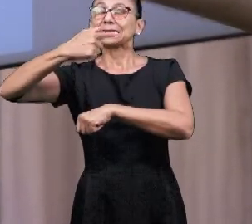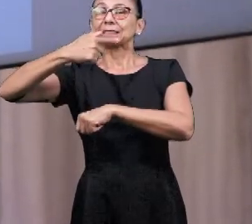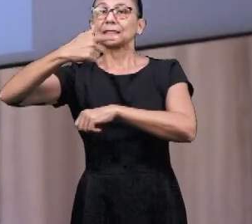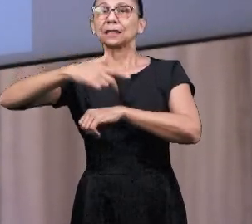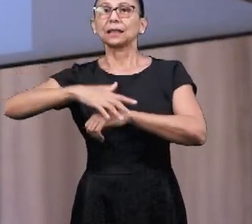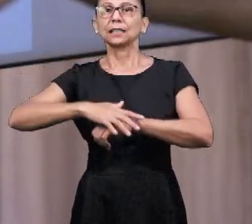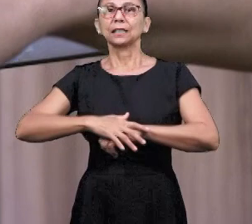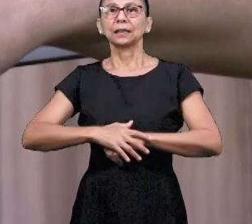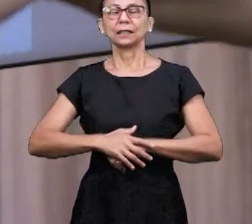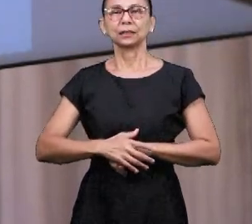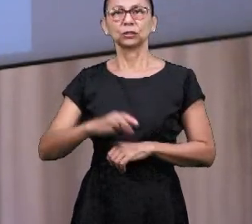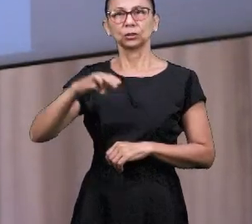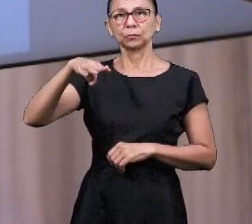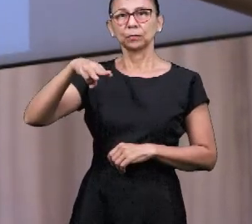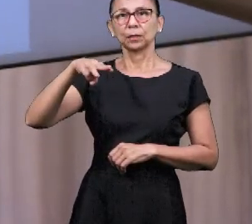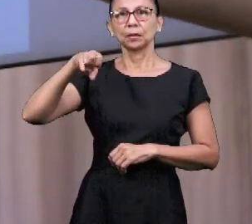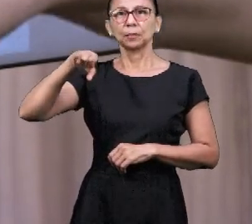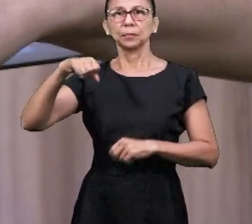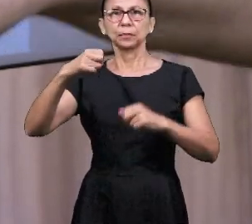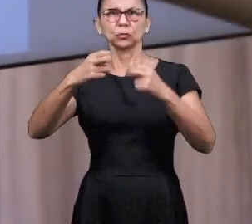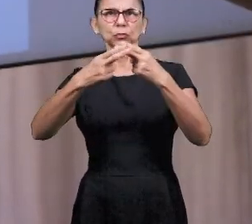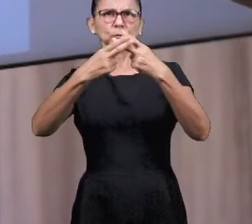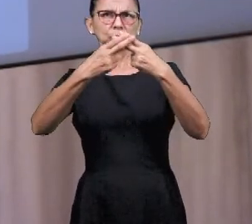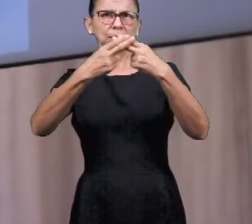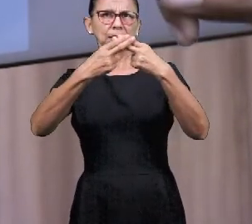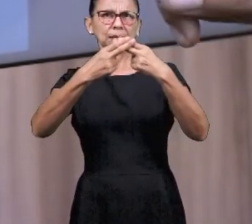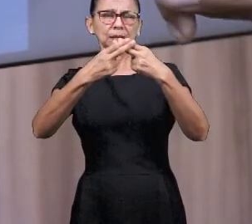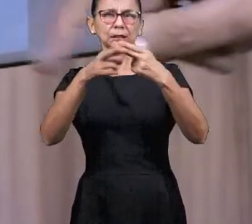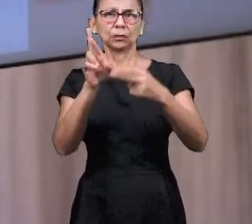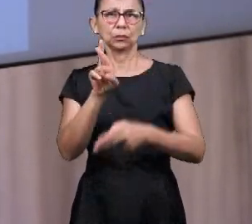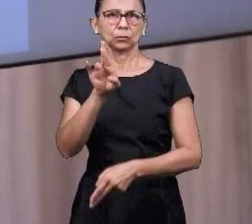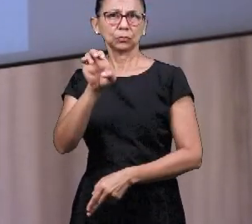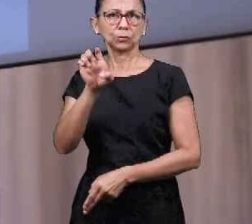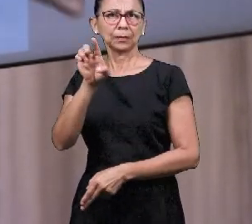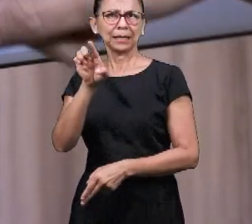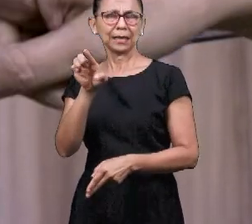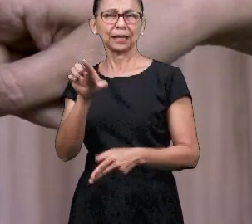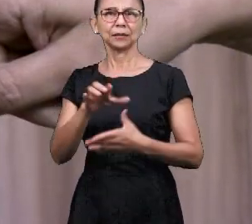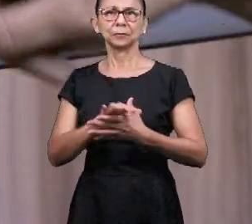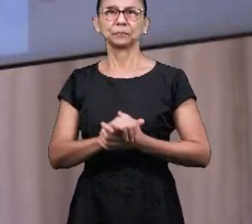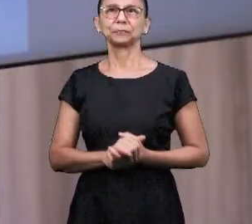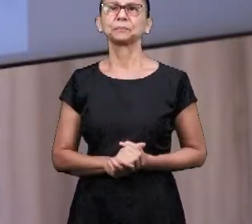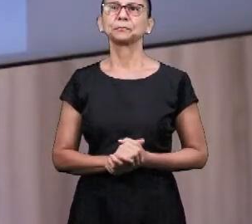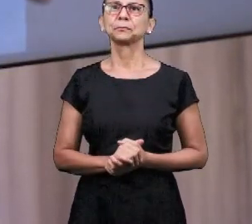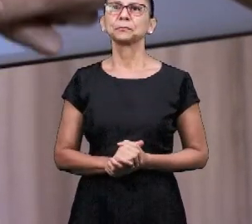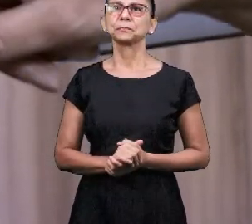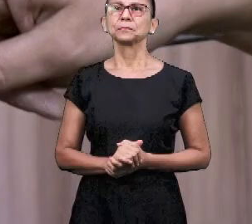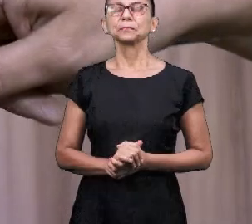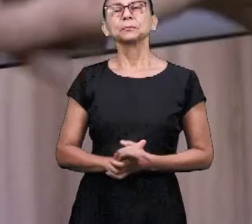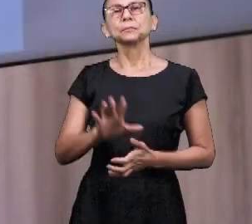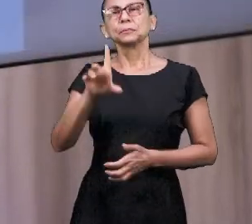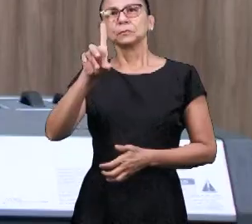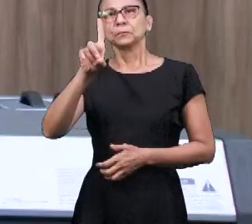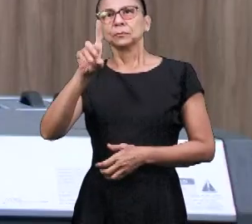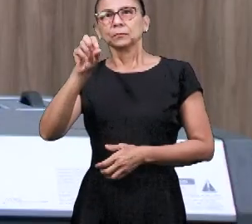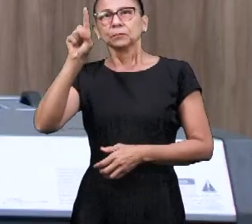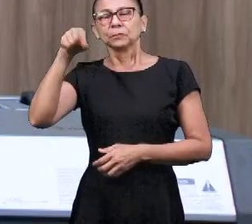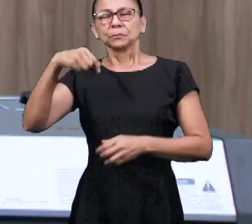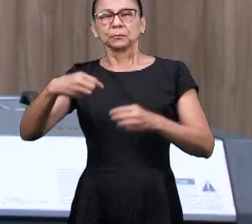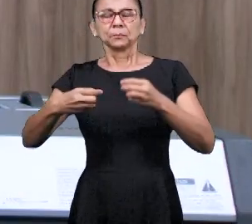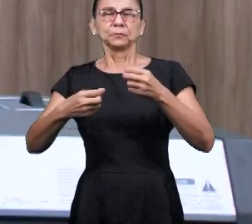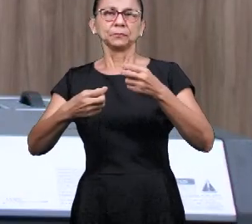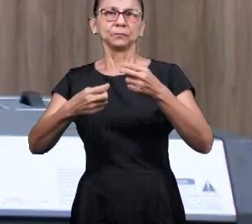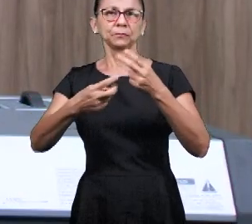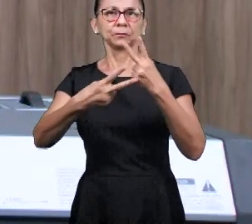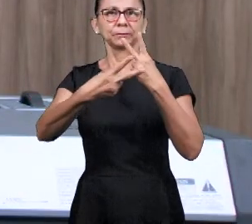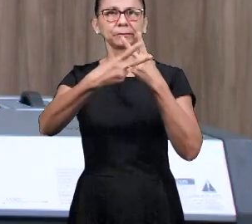Ré, ensemble avec la note Ré. Do dièse pour La majeur.